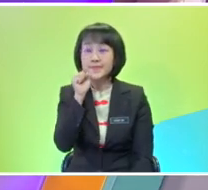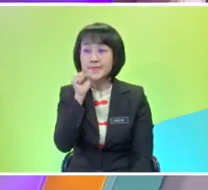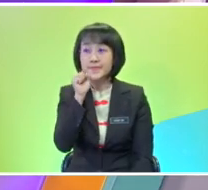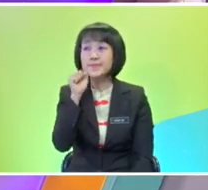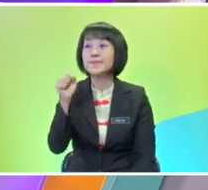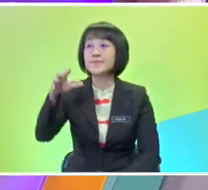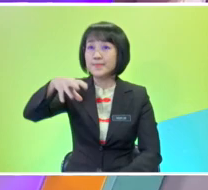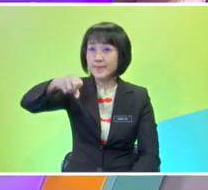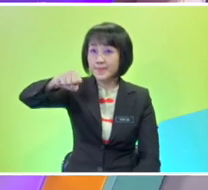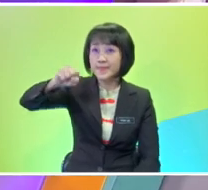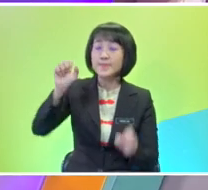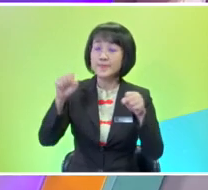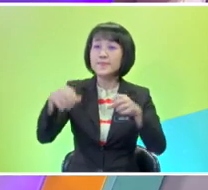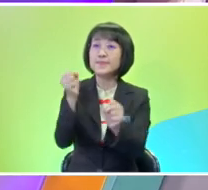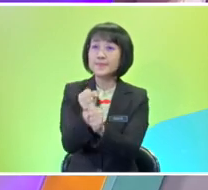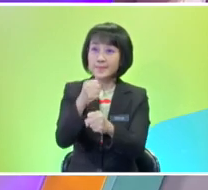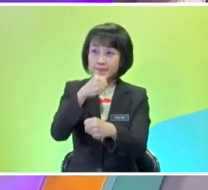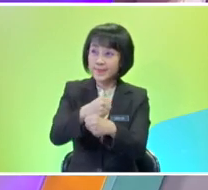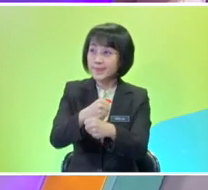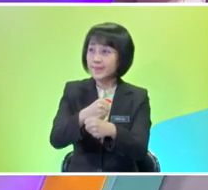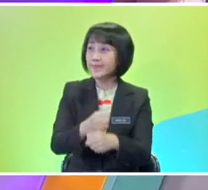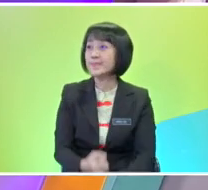bentuk kaki bentuk